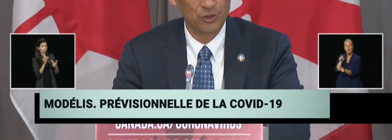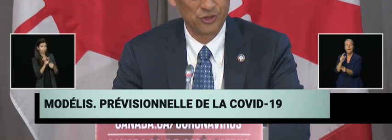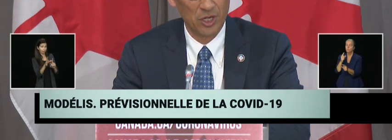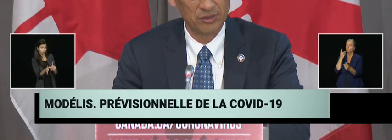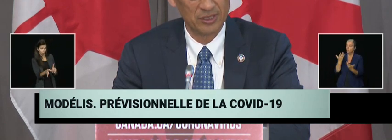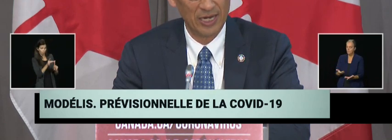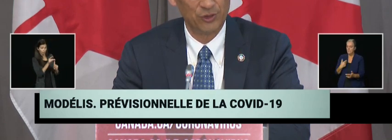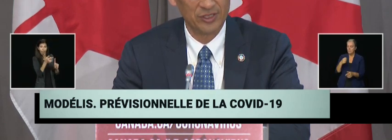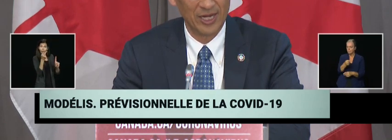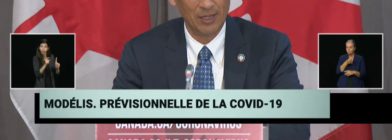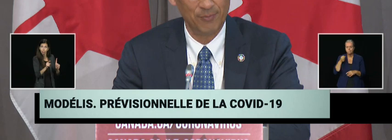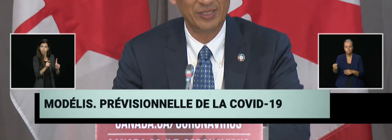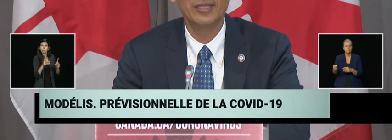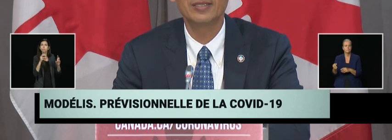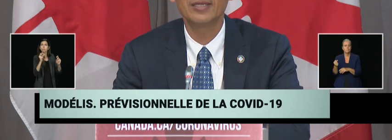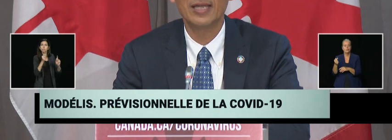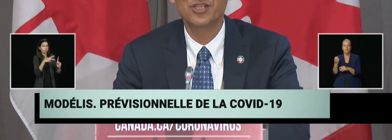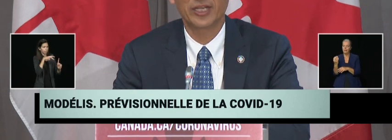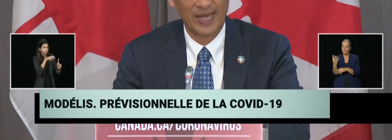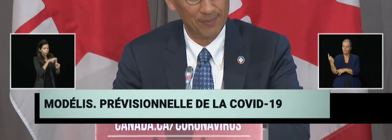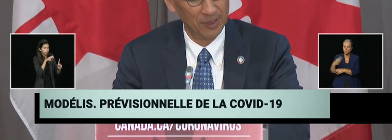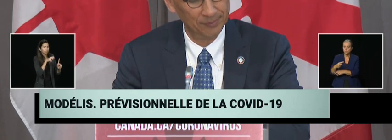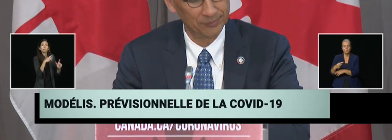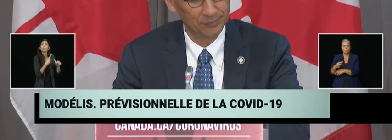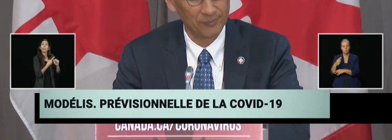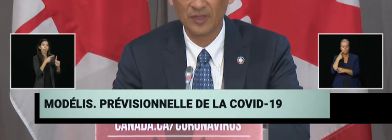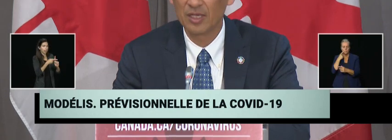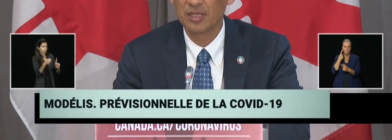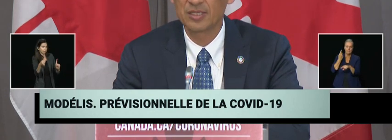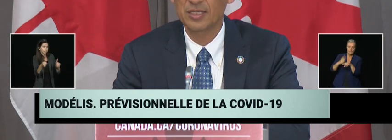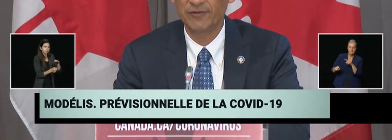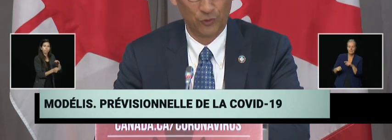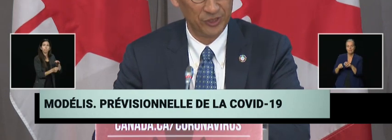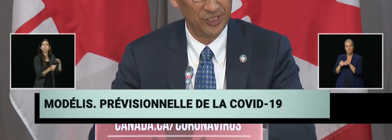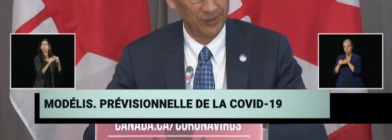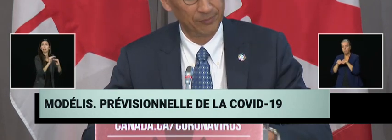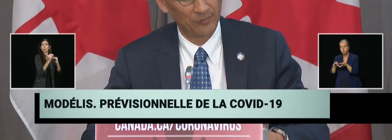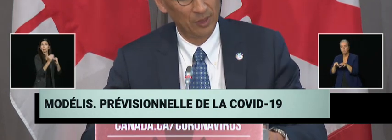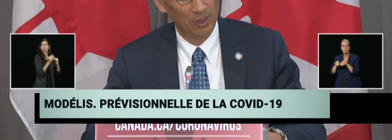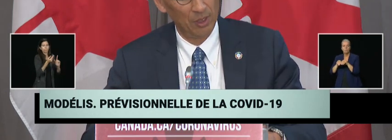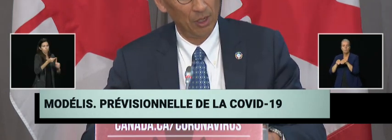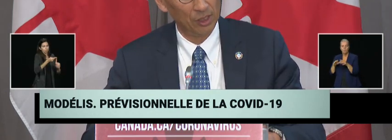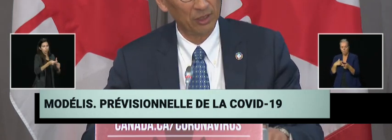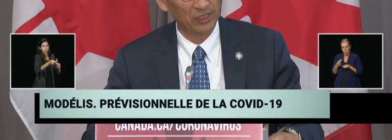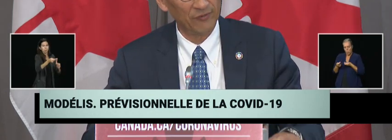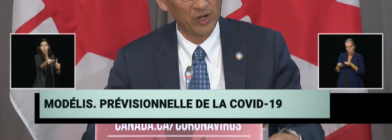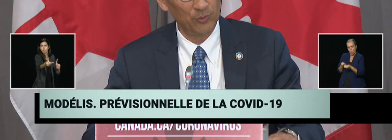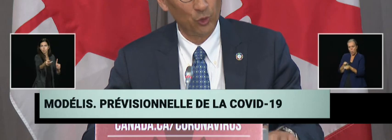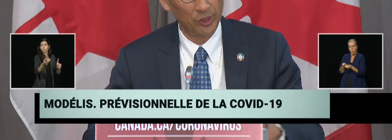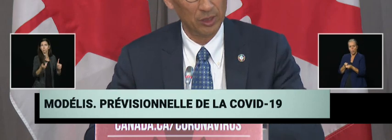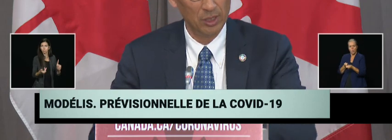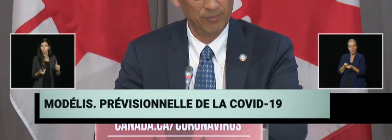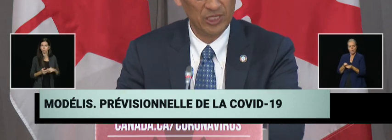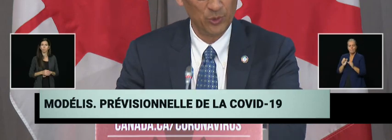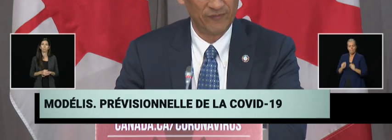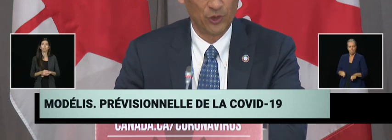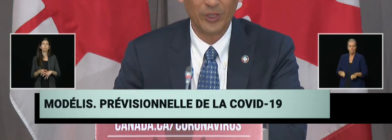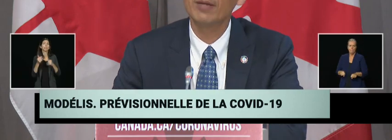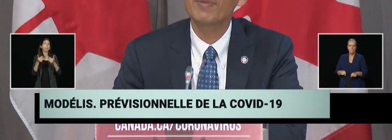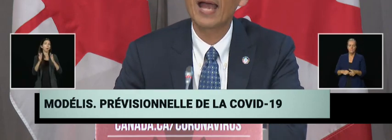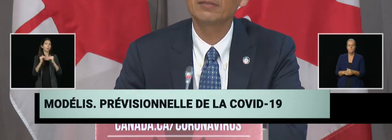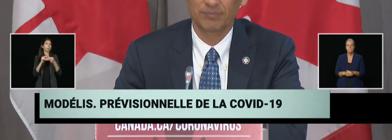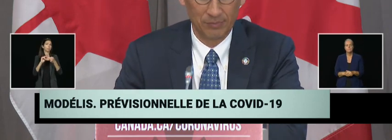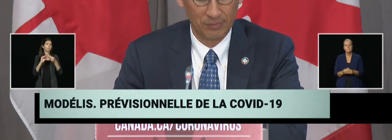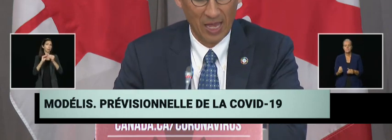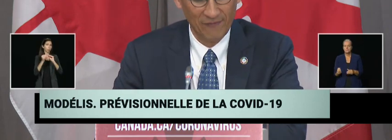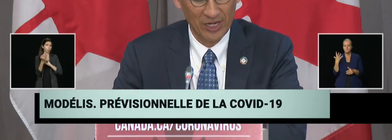résurgence à une taille petite et gérable. Slide 14. Our collective hard work means we have a